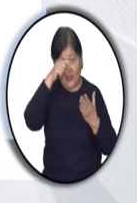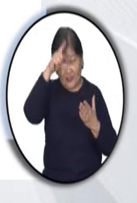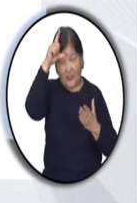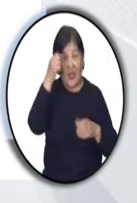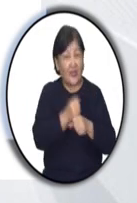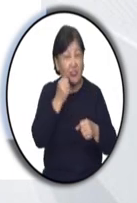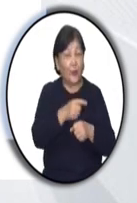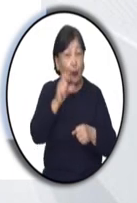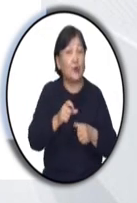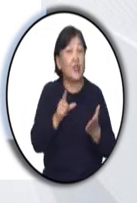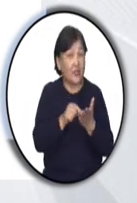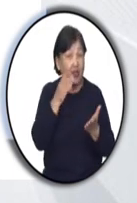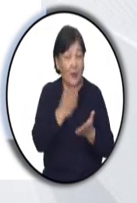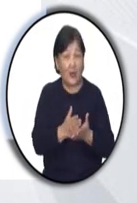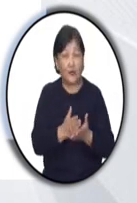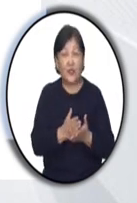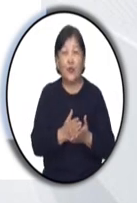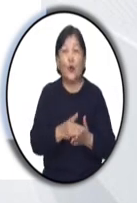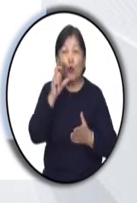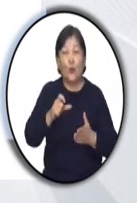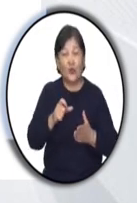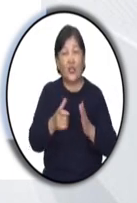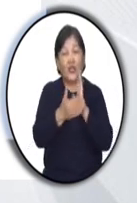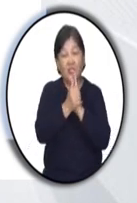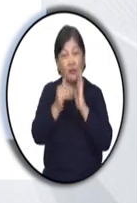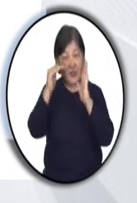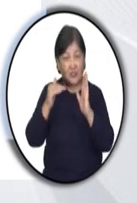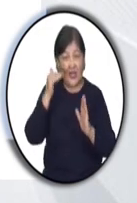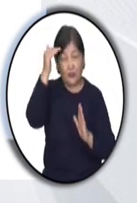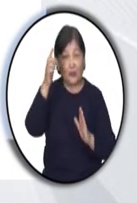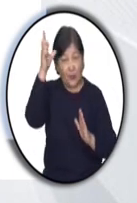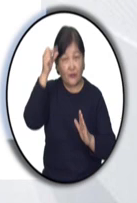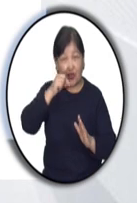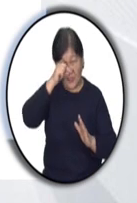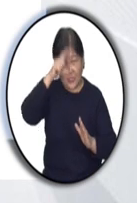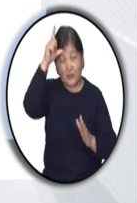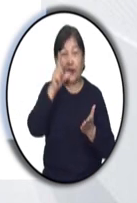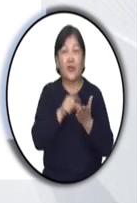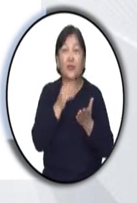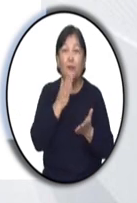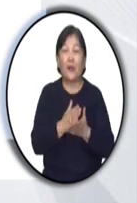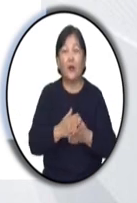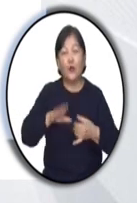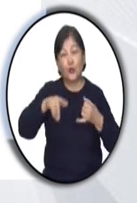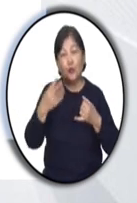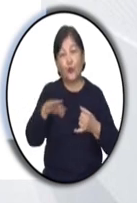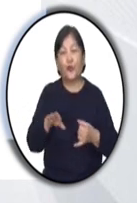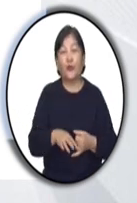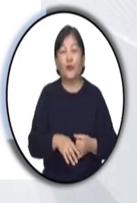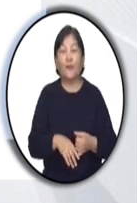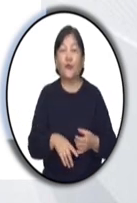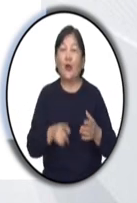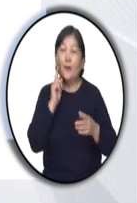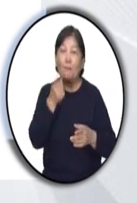бол нэг юм чадварлаг техникийн одоо мэддэгтэй ийм одоо ажил хүч хэрэгтэй байгаа учраас хүмүүсээ чадваржуулах тухай одоо бодлого явуулмаар